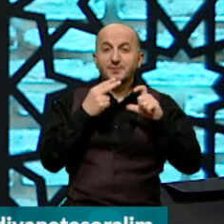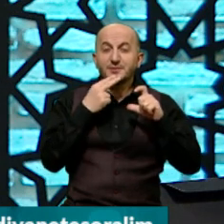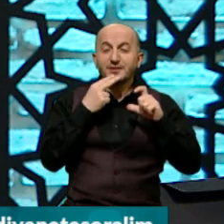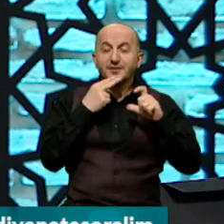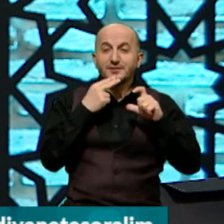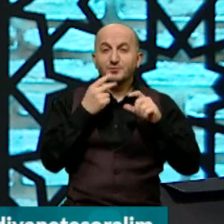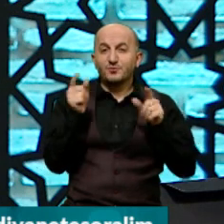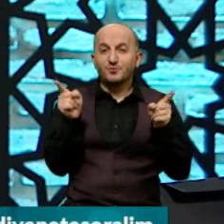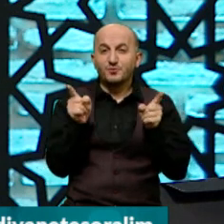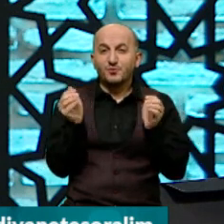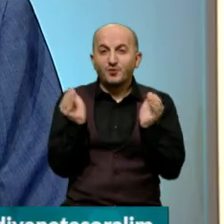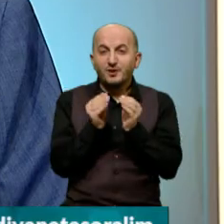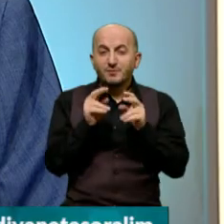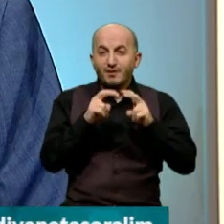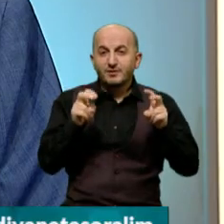yapmış hocam.